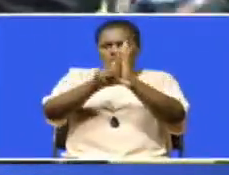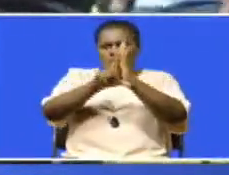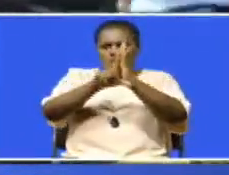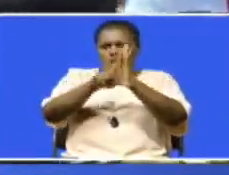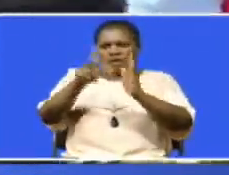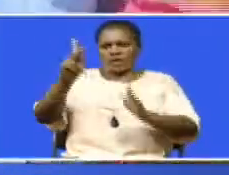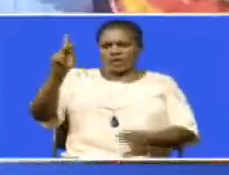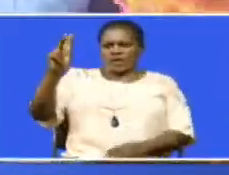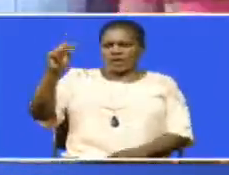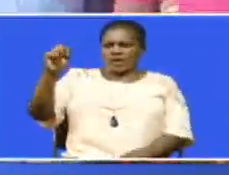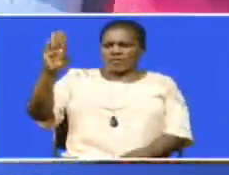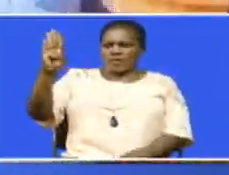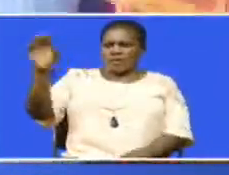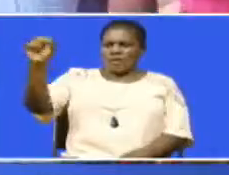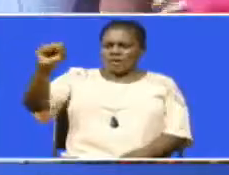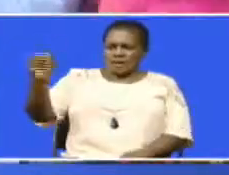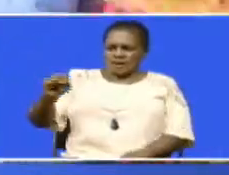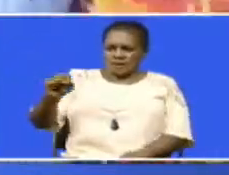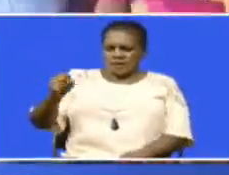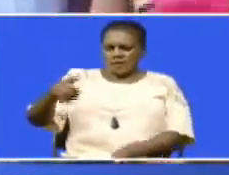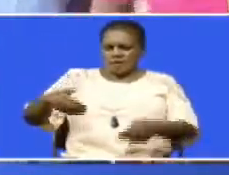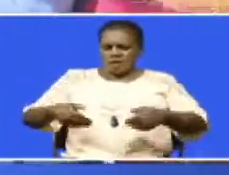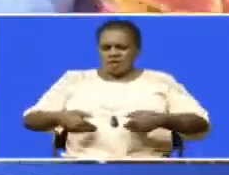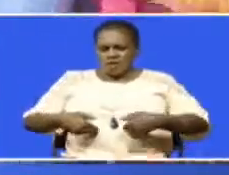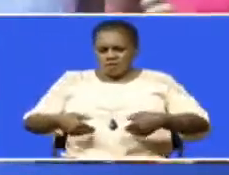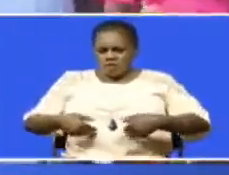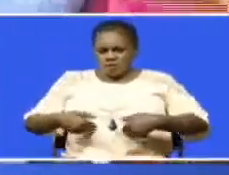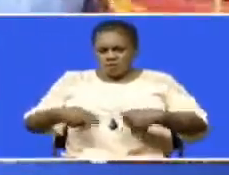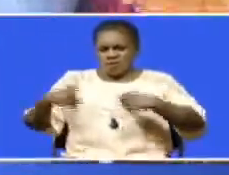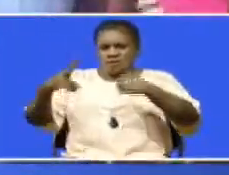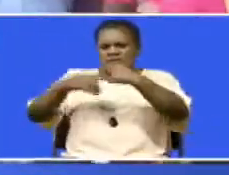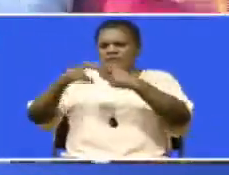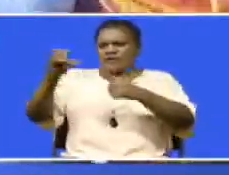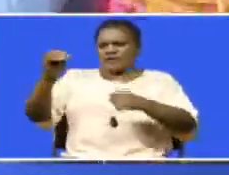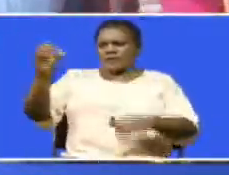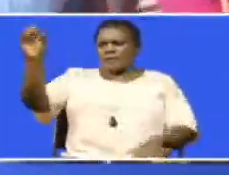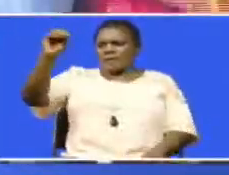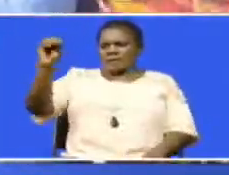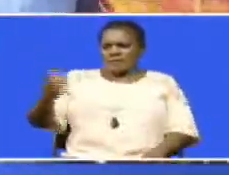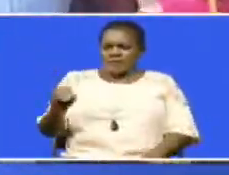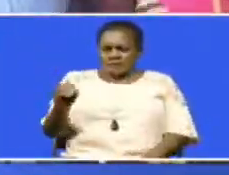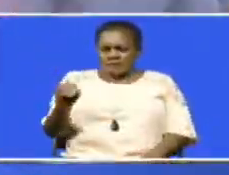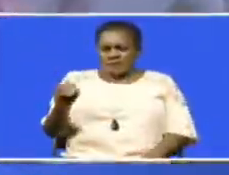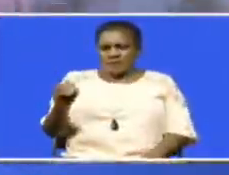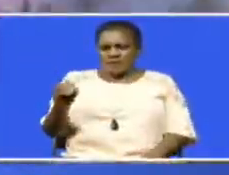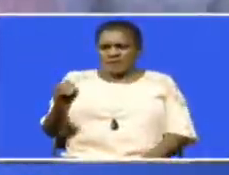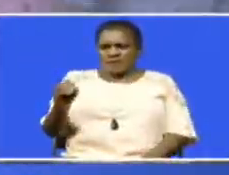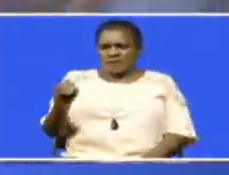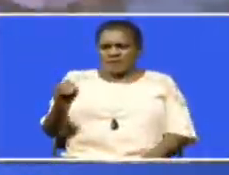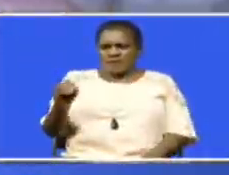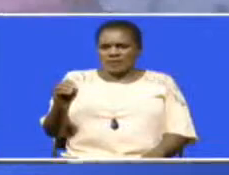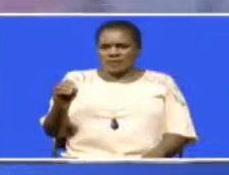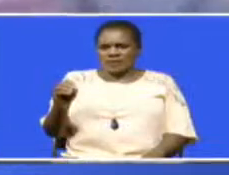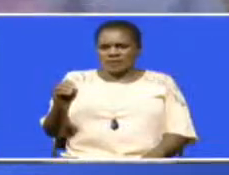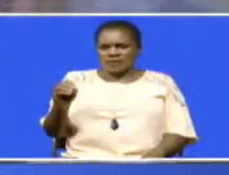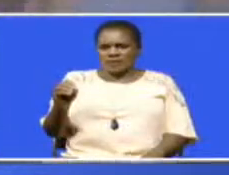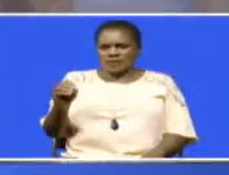nchini KNBS, vijana ni takriban 70% ya Wakenya wote milioni 48.